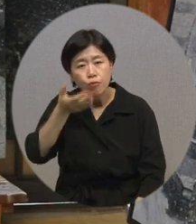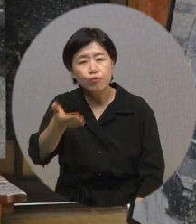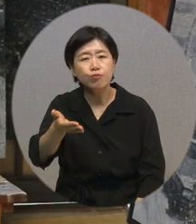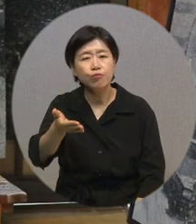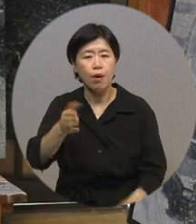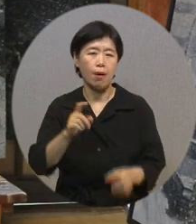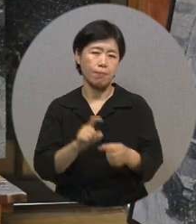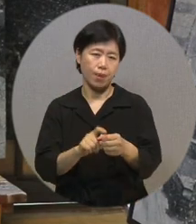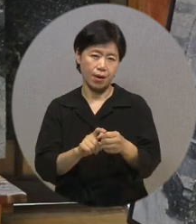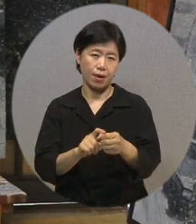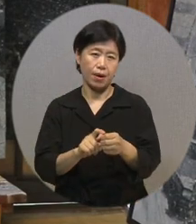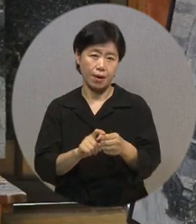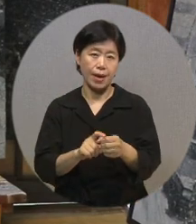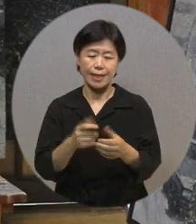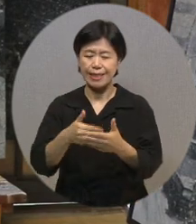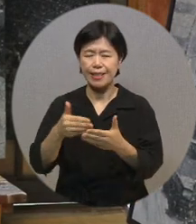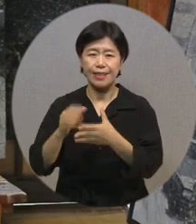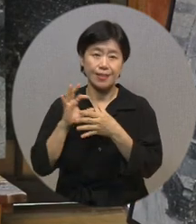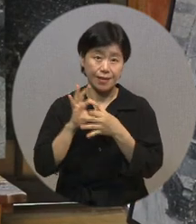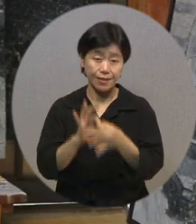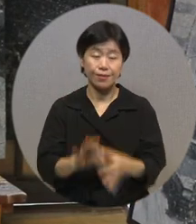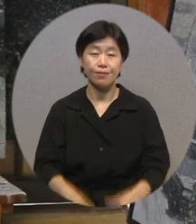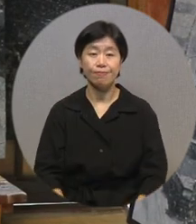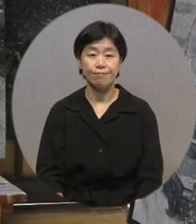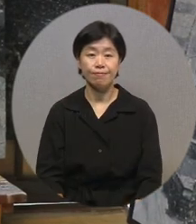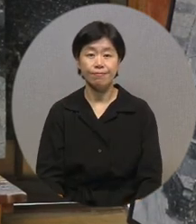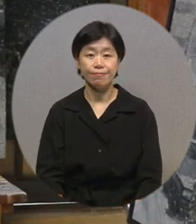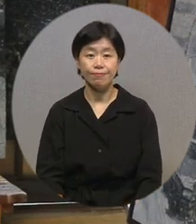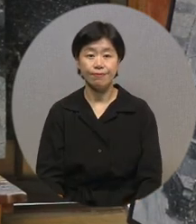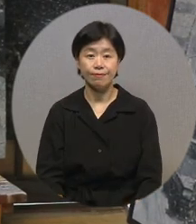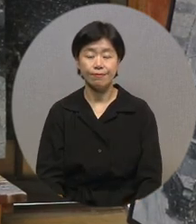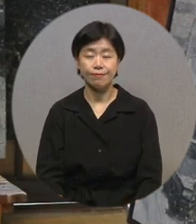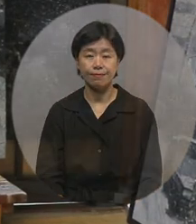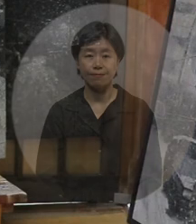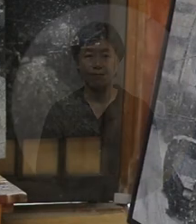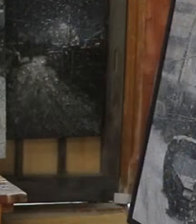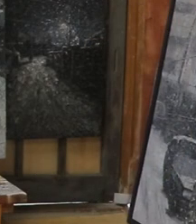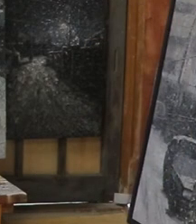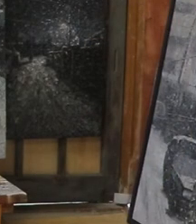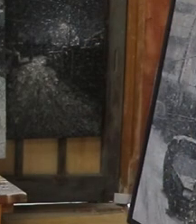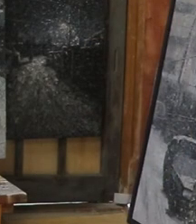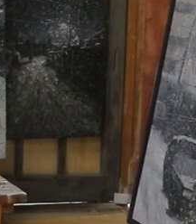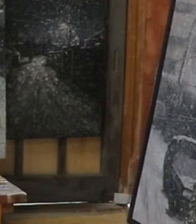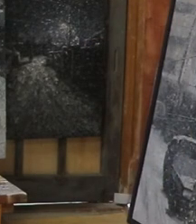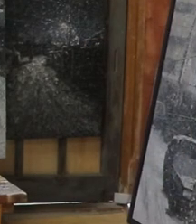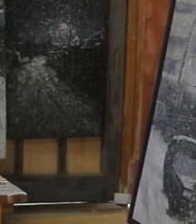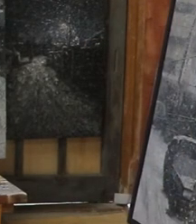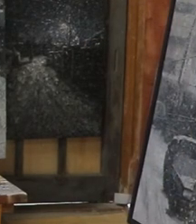작업을 이어갑니다. 복지TV 뉴스 이영치입니다.